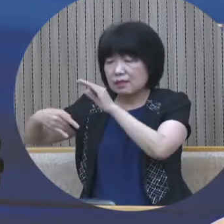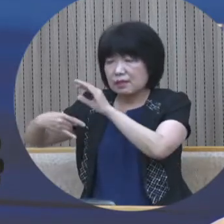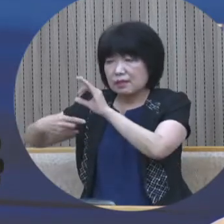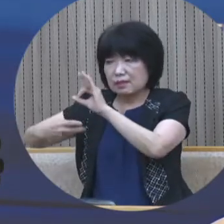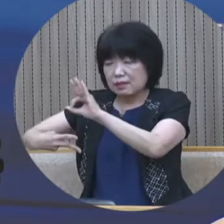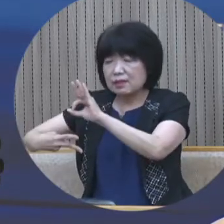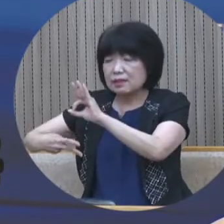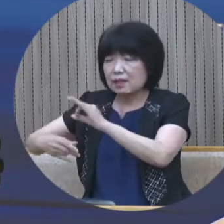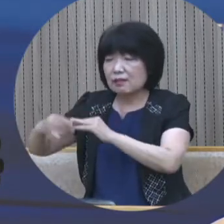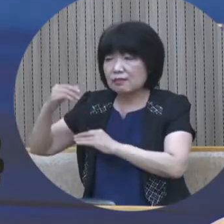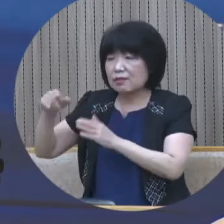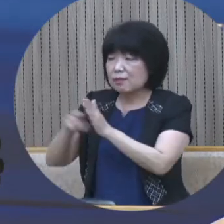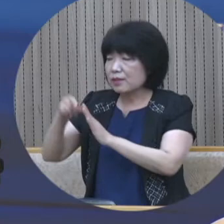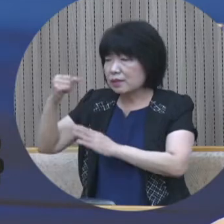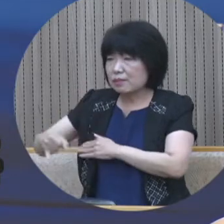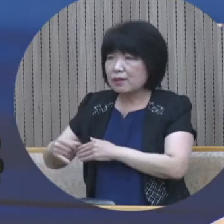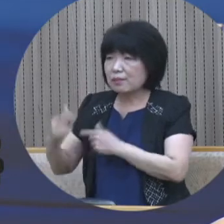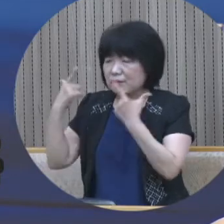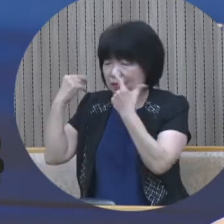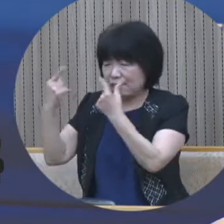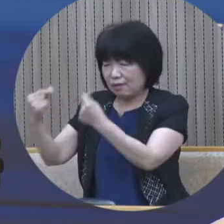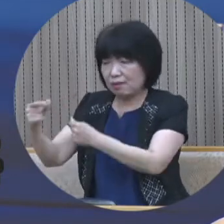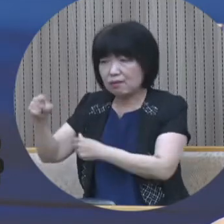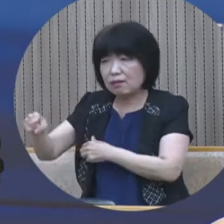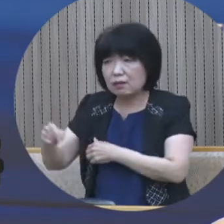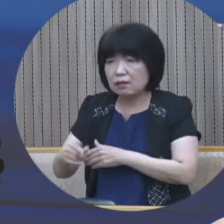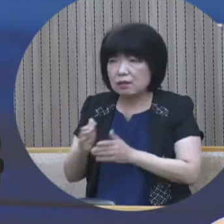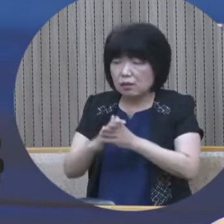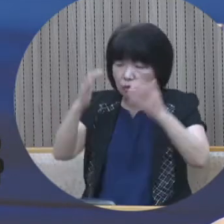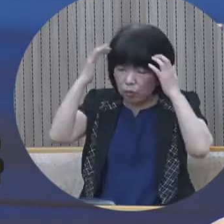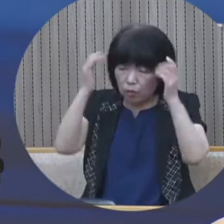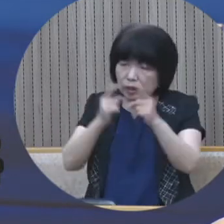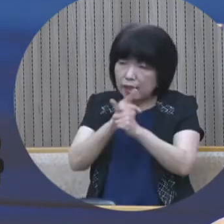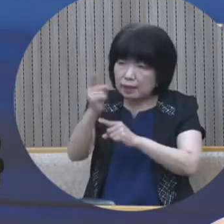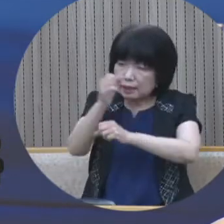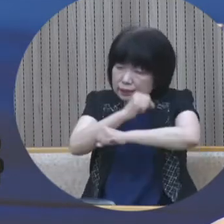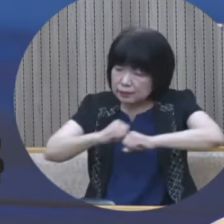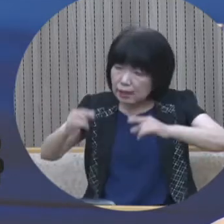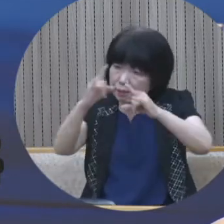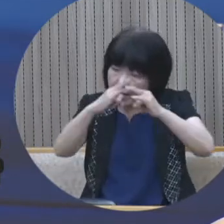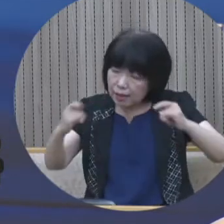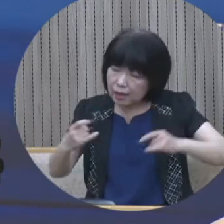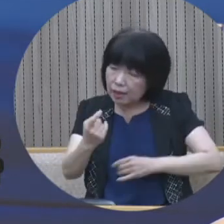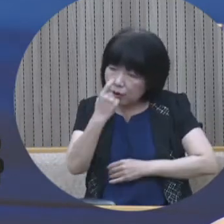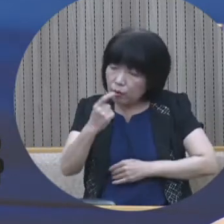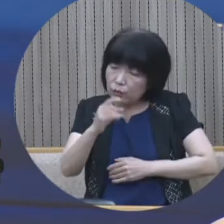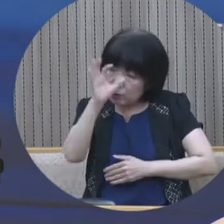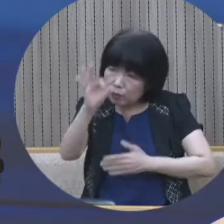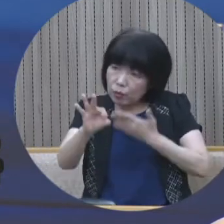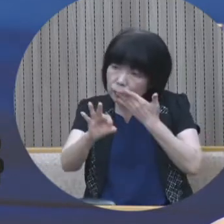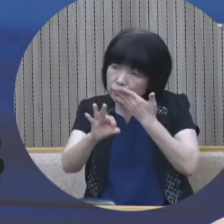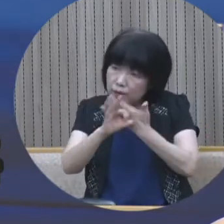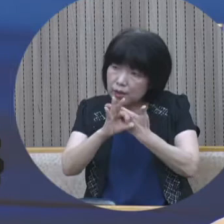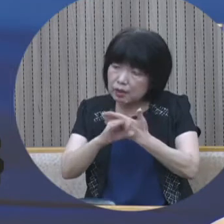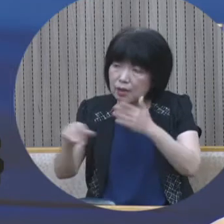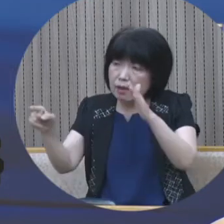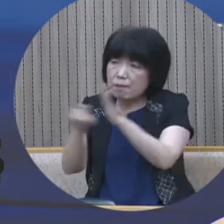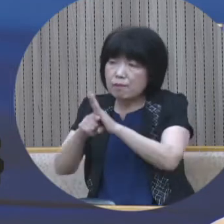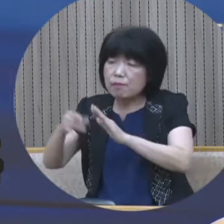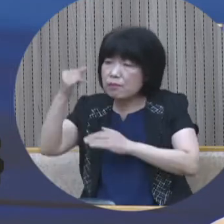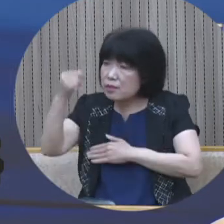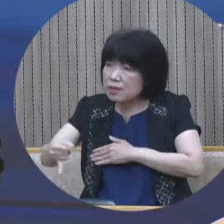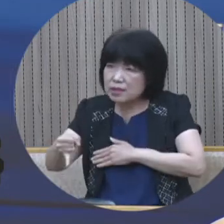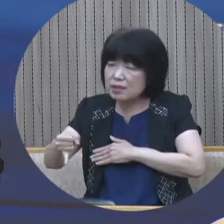거예요. 여러분, 우리가 고난을 이긴 사마리아 성의 교훈을 볼 때에